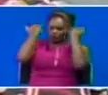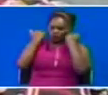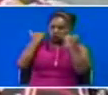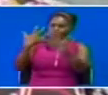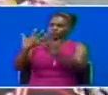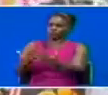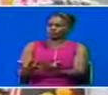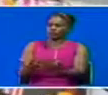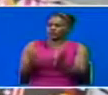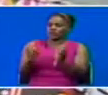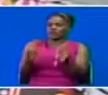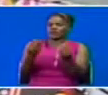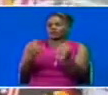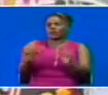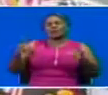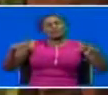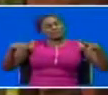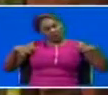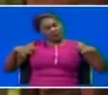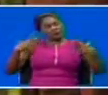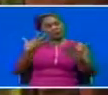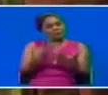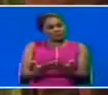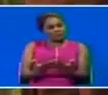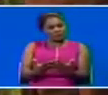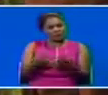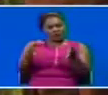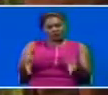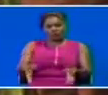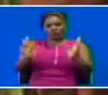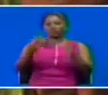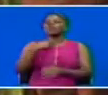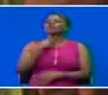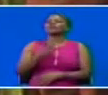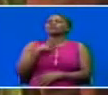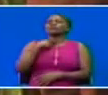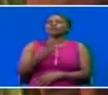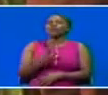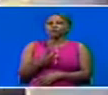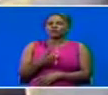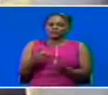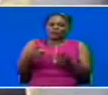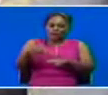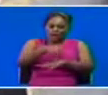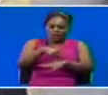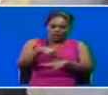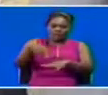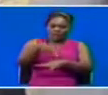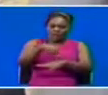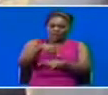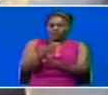there are no solutions, and for us we are proud to do that. Na wakuu wa madaktari wana saa za kuhesabu kabla